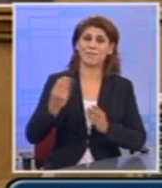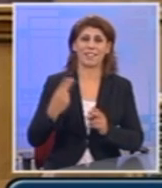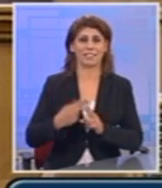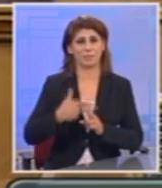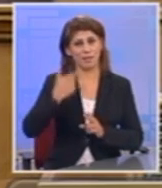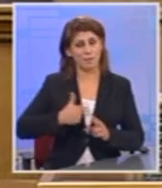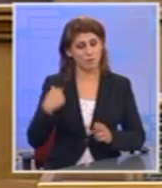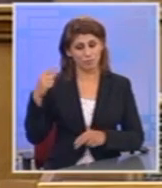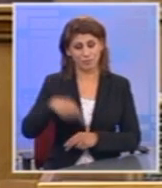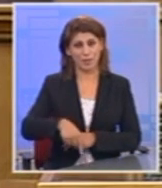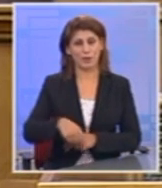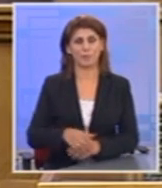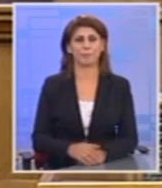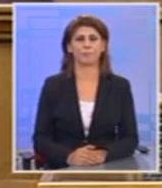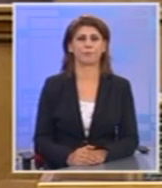βρίσκομαι